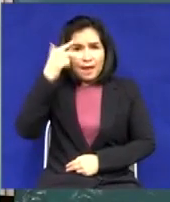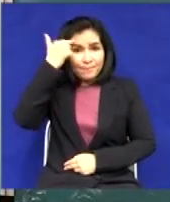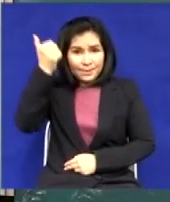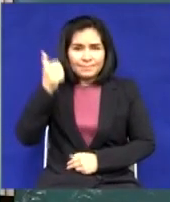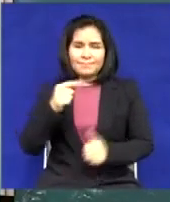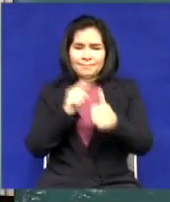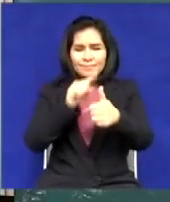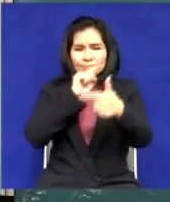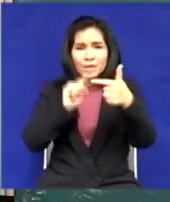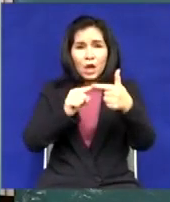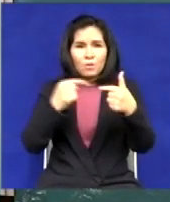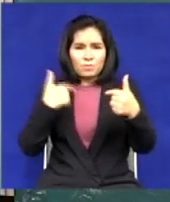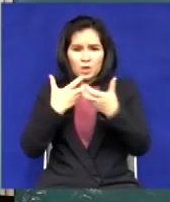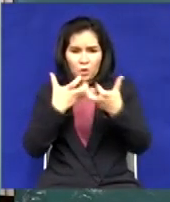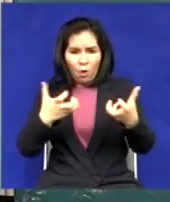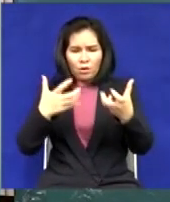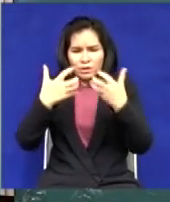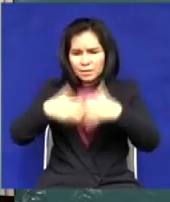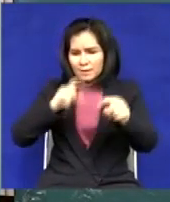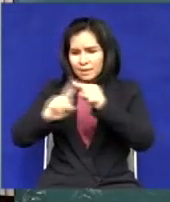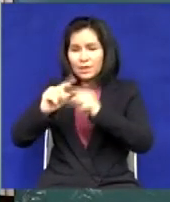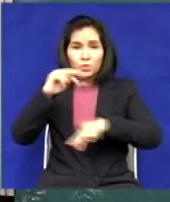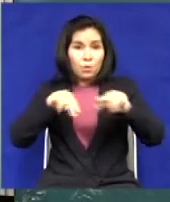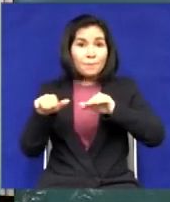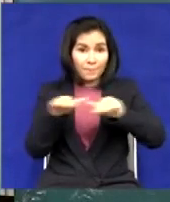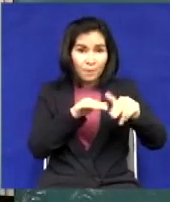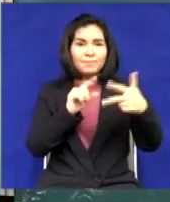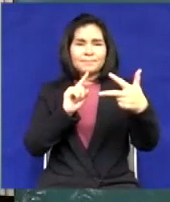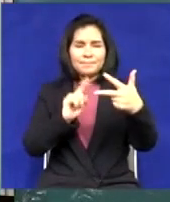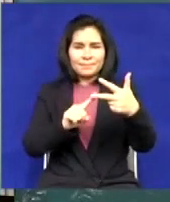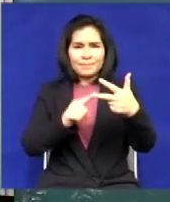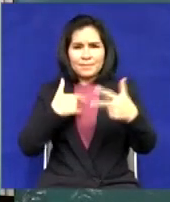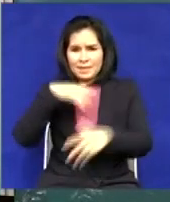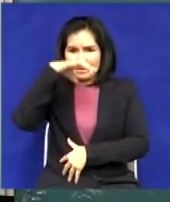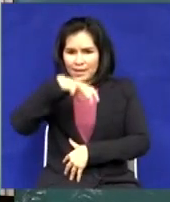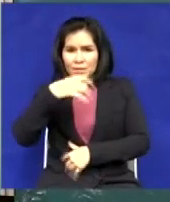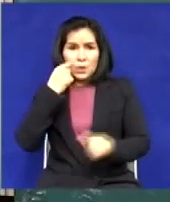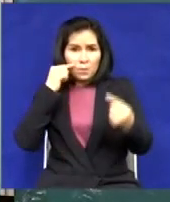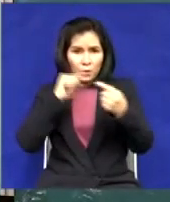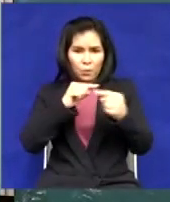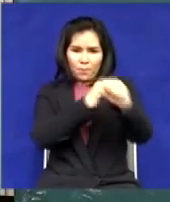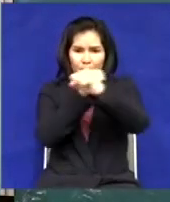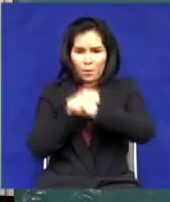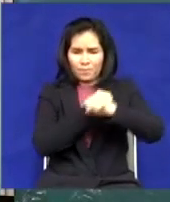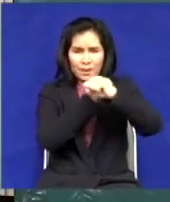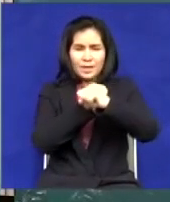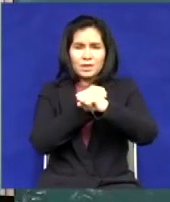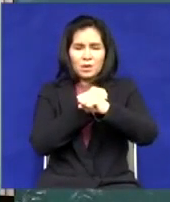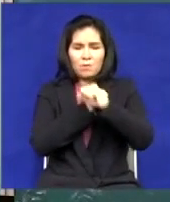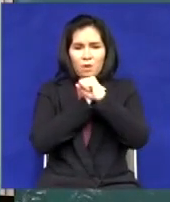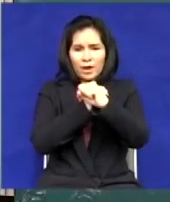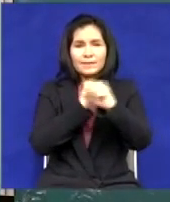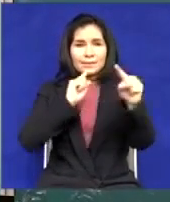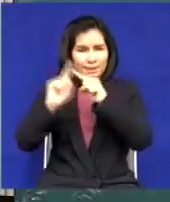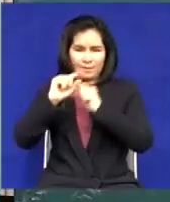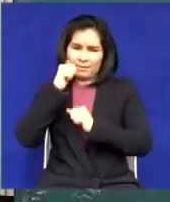2ก็คือมีเครื่องมือปอกตรวจนะครับอันที่3ก็คือมีสถานที่ที่มีความปลอดภัยทางชีวภาพหรือเรียกว่าไบโอเซฟ